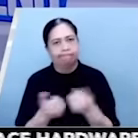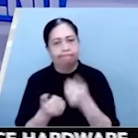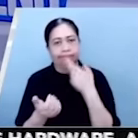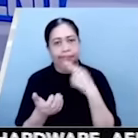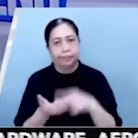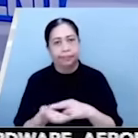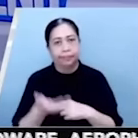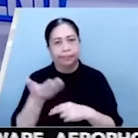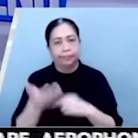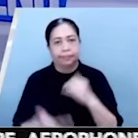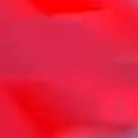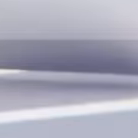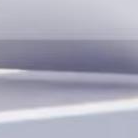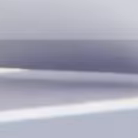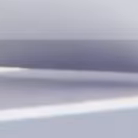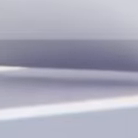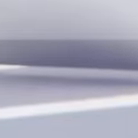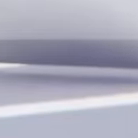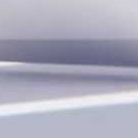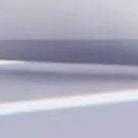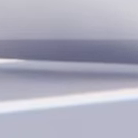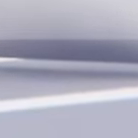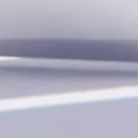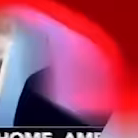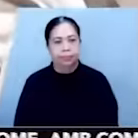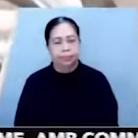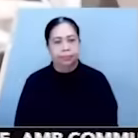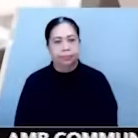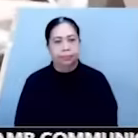ni Jomer Apresto.